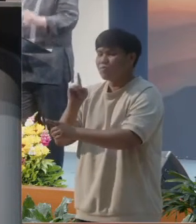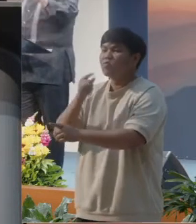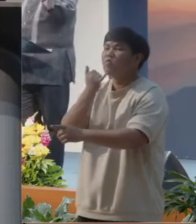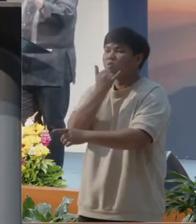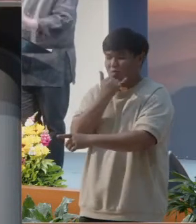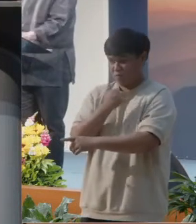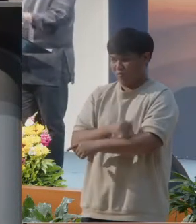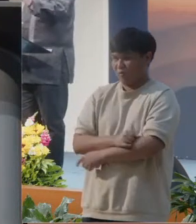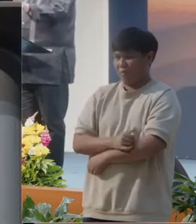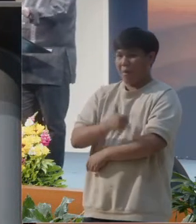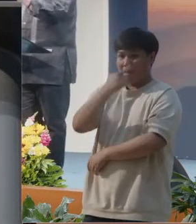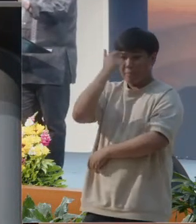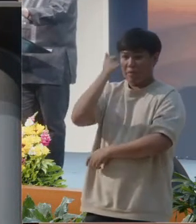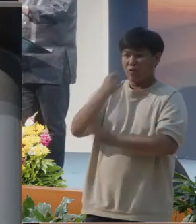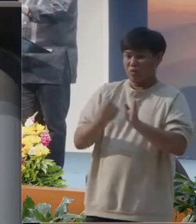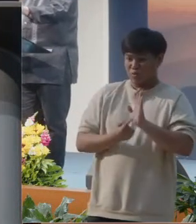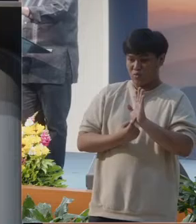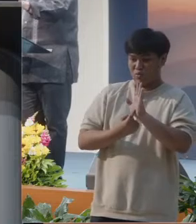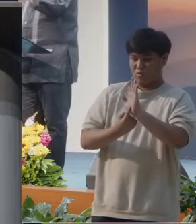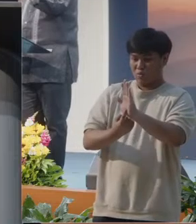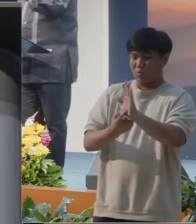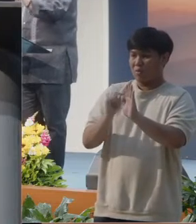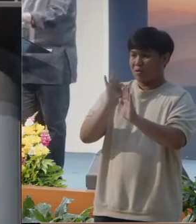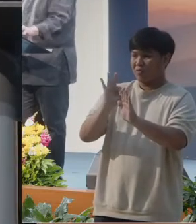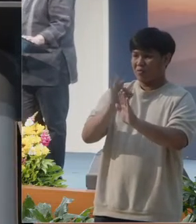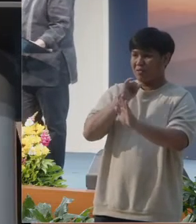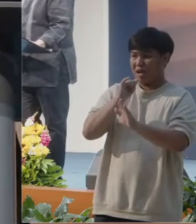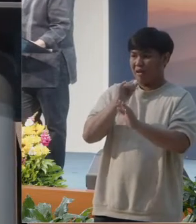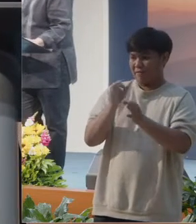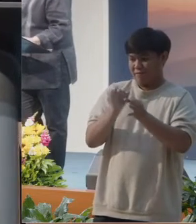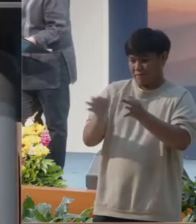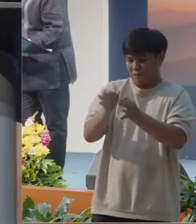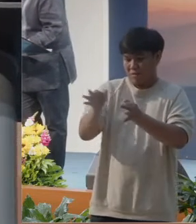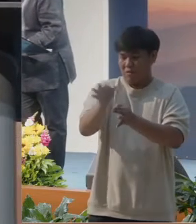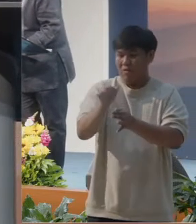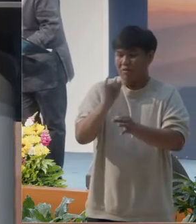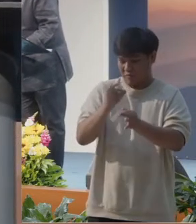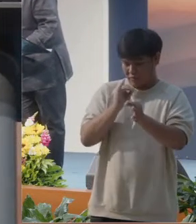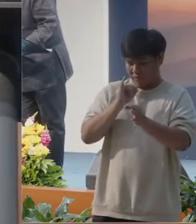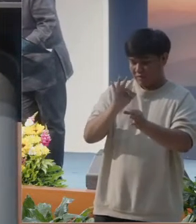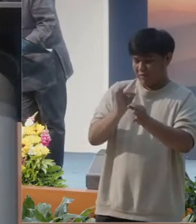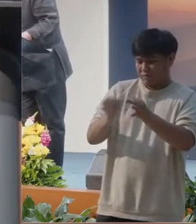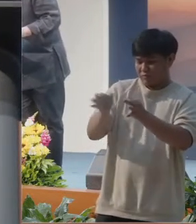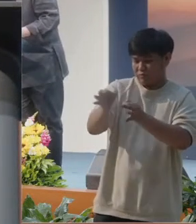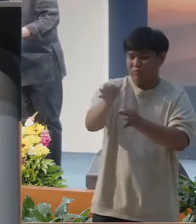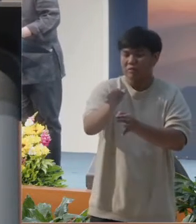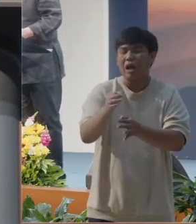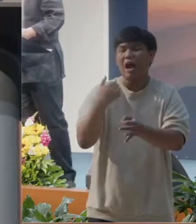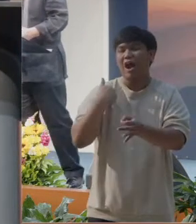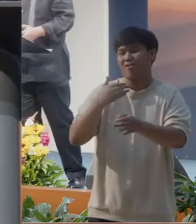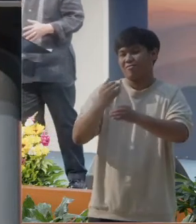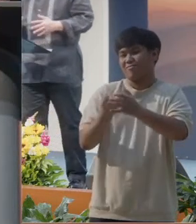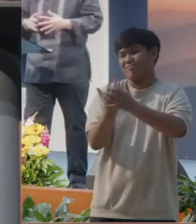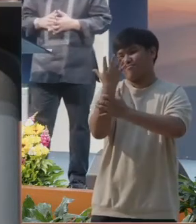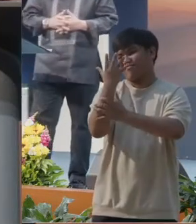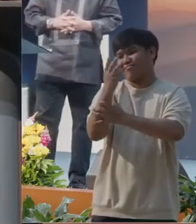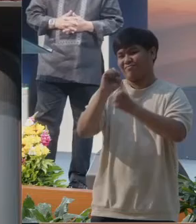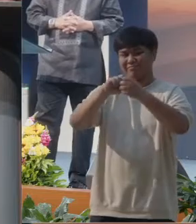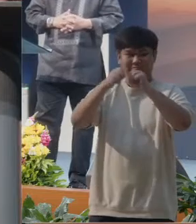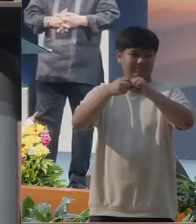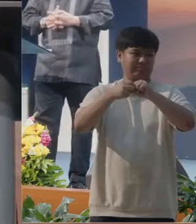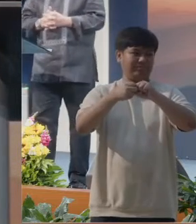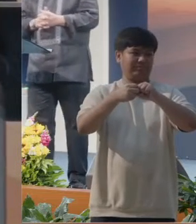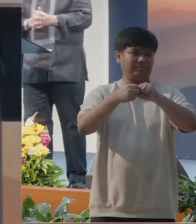simbahan sapagkat ito ay makakaapekto sa ating gawain para sa Panginoon. Kadalasan, hindi po natin